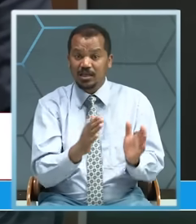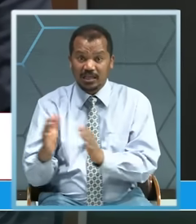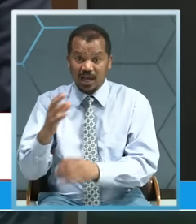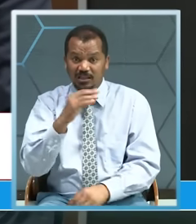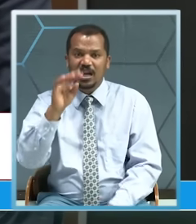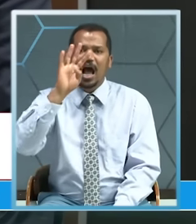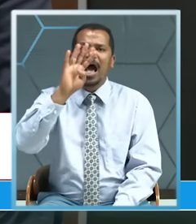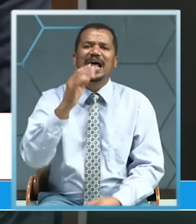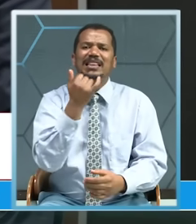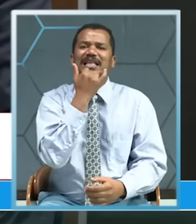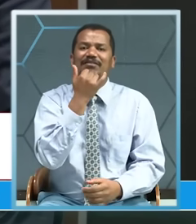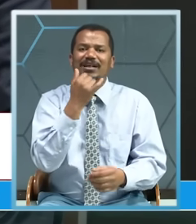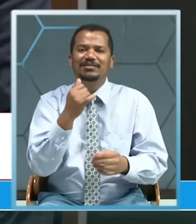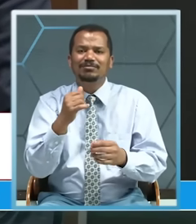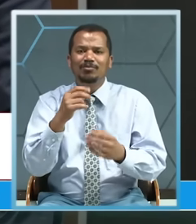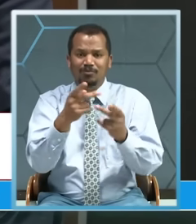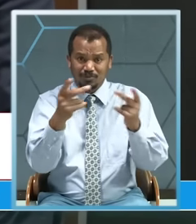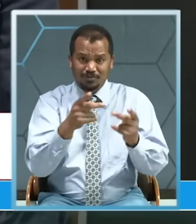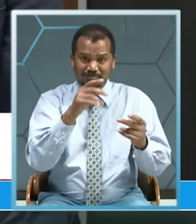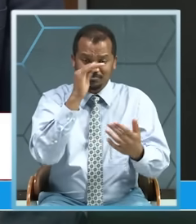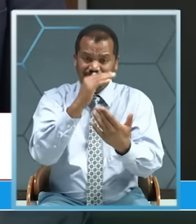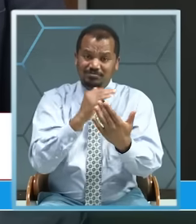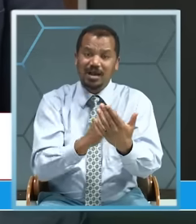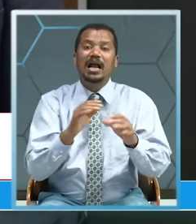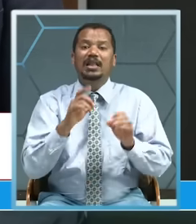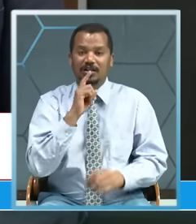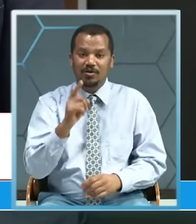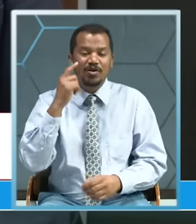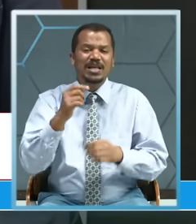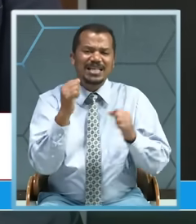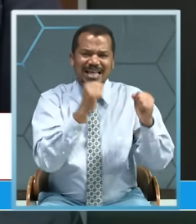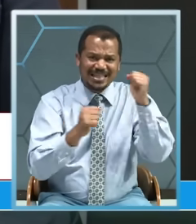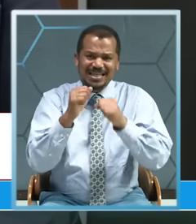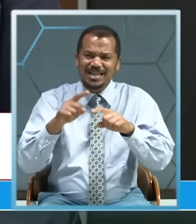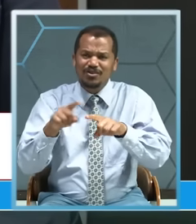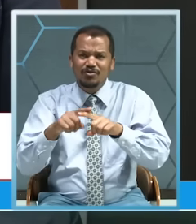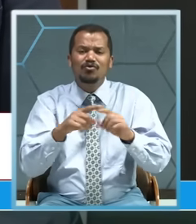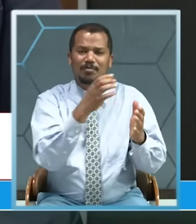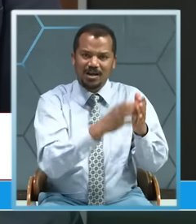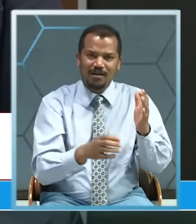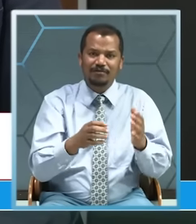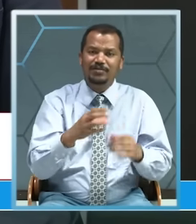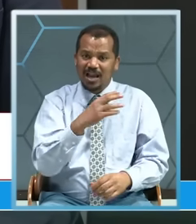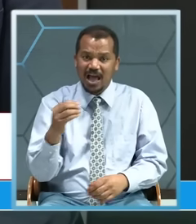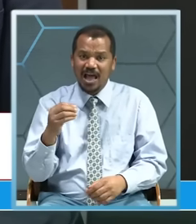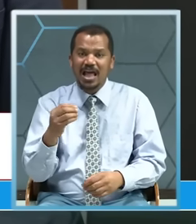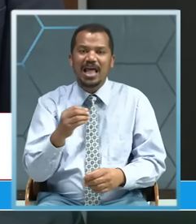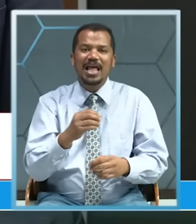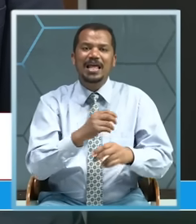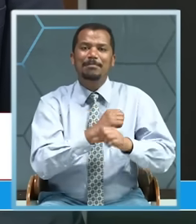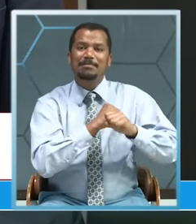ገጾች የተዘጋጀና አራት የጥፋት ስትራቴጂዎችን ያካተተ ነው። ቡድኑ የትግል ልዩ ልዩ ምዕራፍ